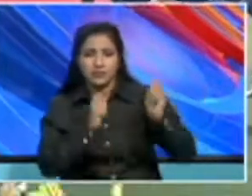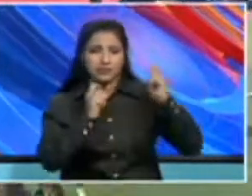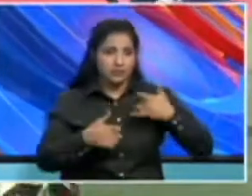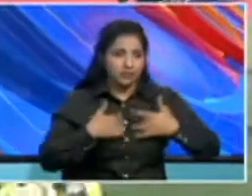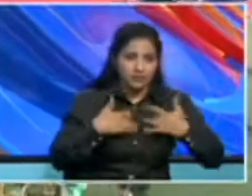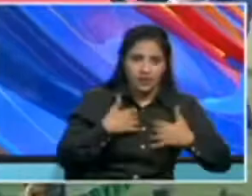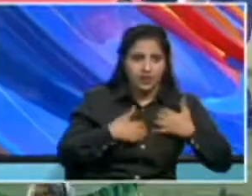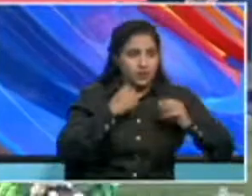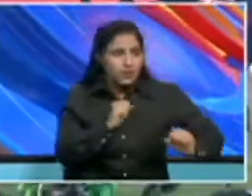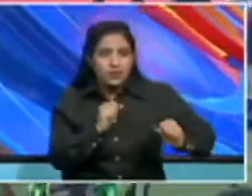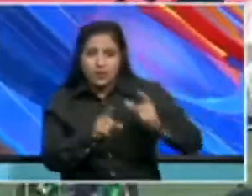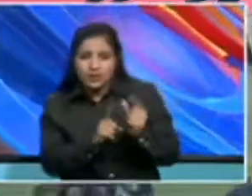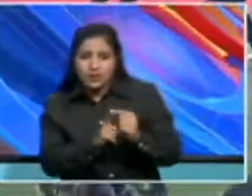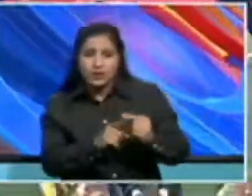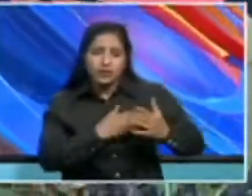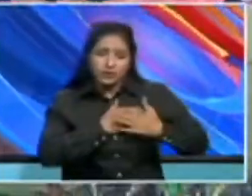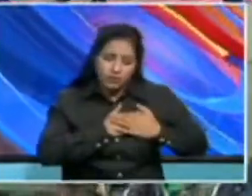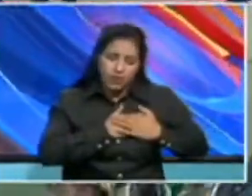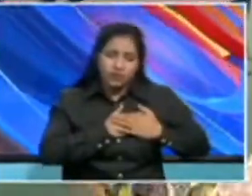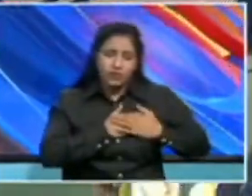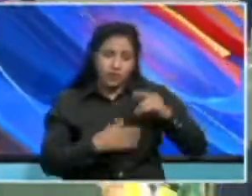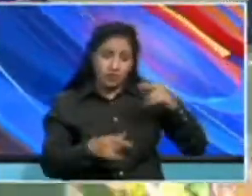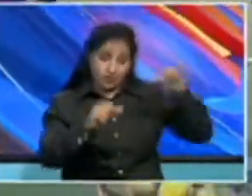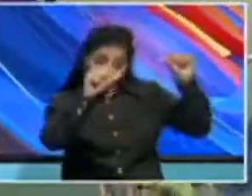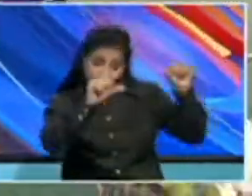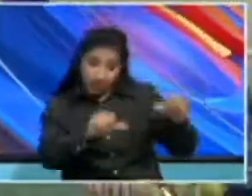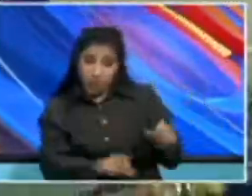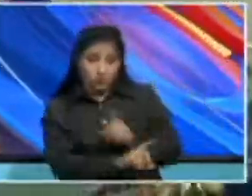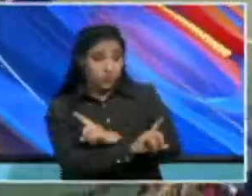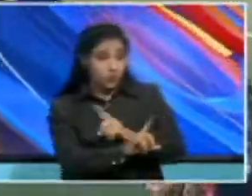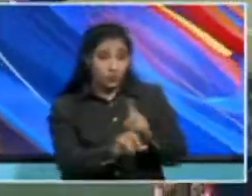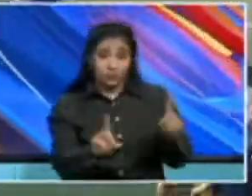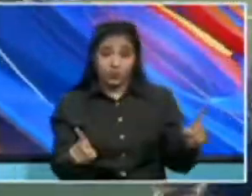No, we don't back down. पंशेर तू दौड़ेगा,